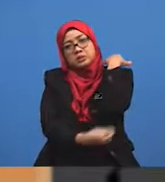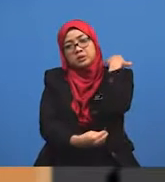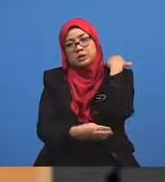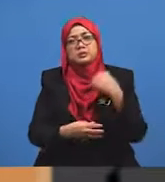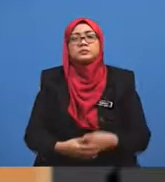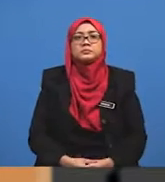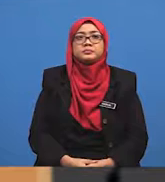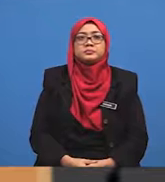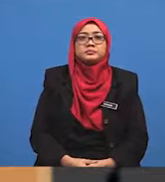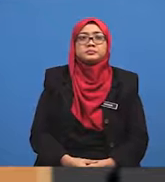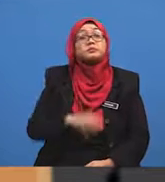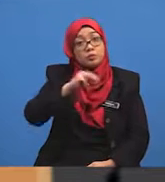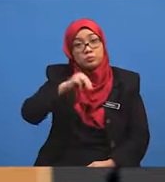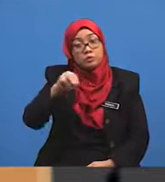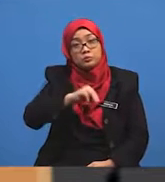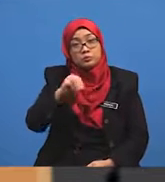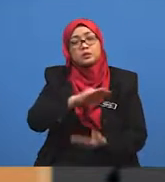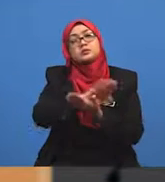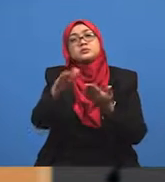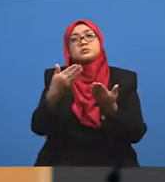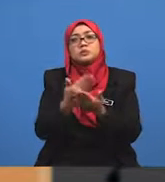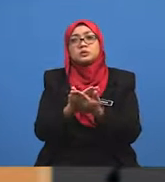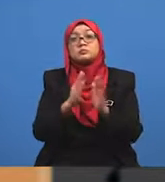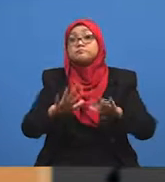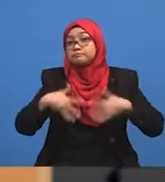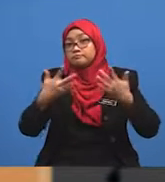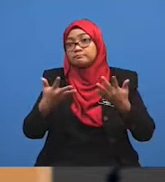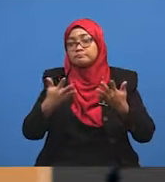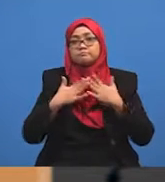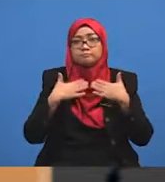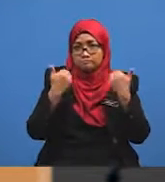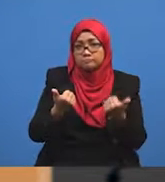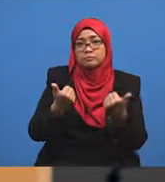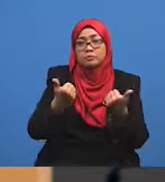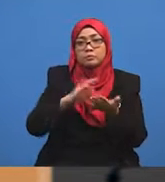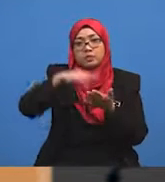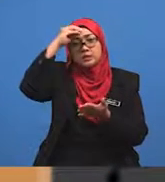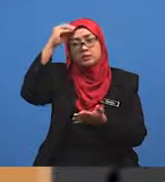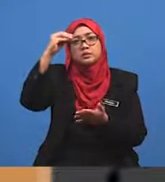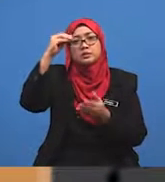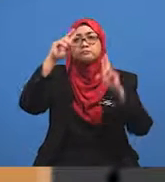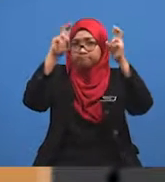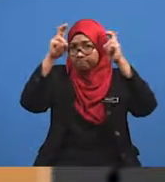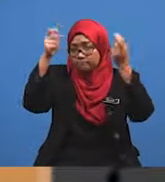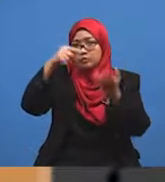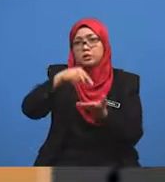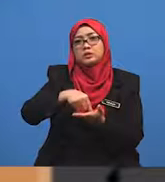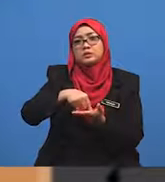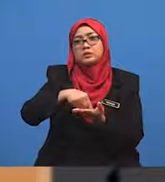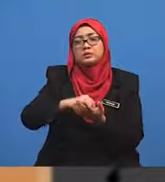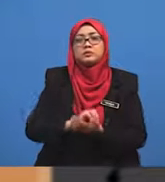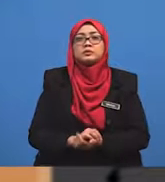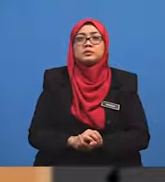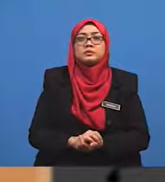Allah. Macam mana? Seronok tak belajar PKS? Ya, faham ke tidak? Mudah aja sebenarnya kita belajar PKS